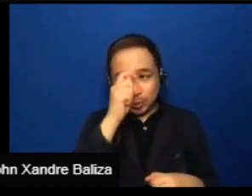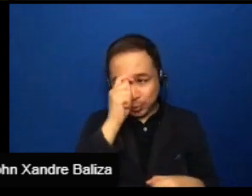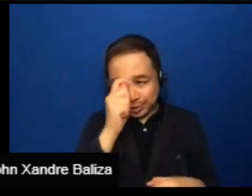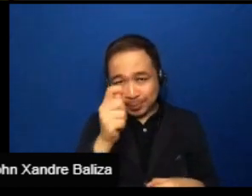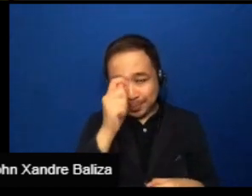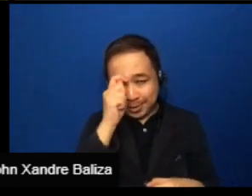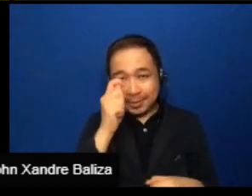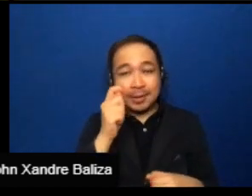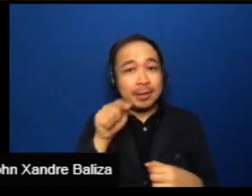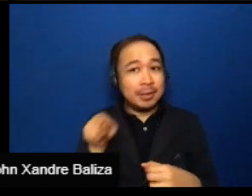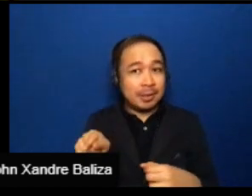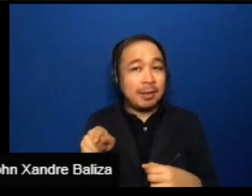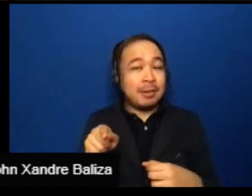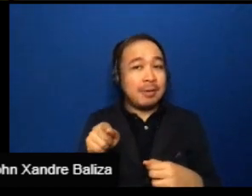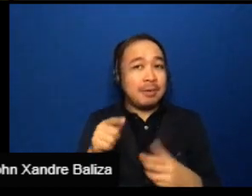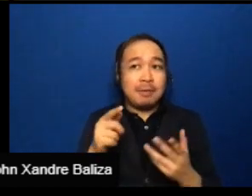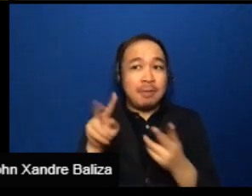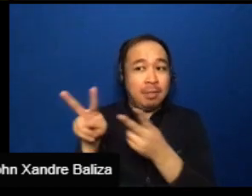развития.